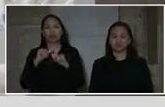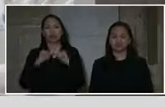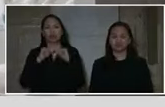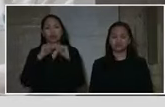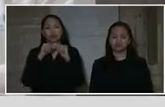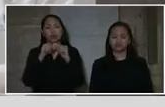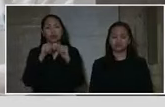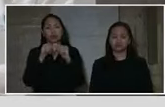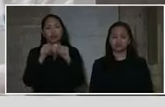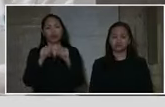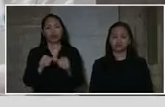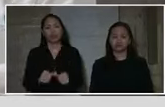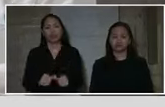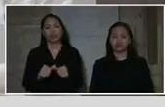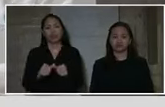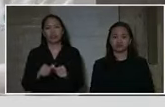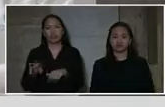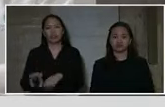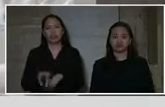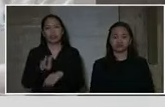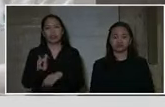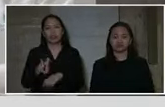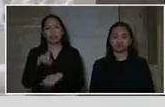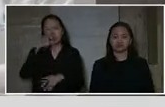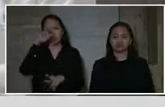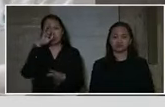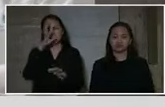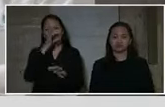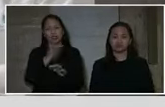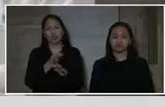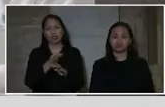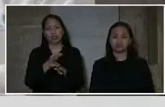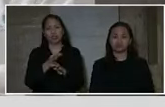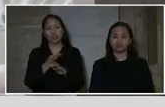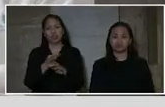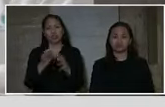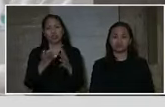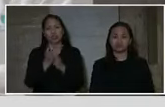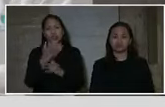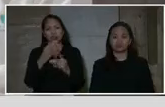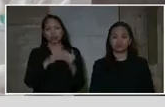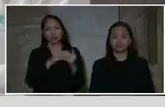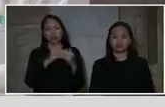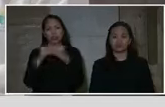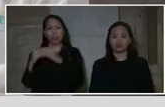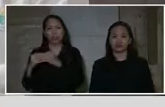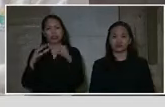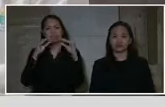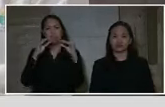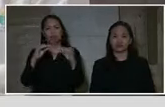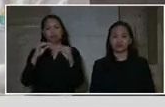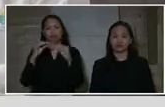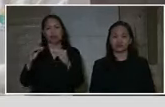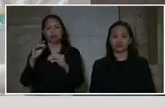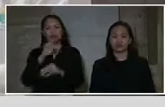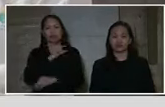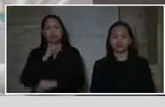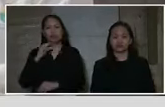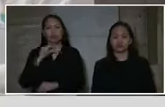sa pananampalataya sa ilalim ng paggabay at pagtuturo ng ating